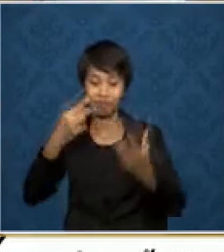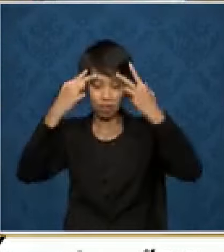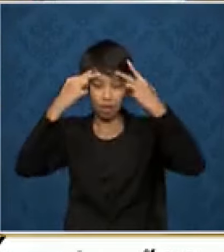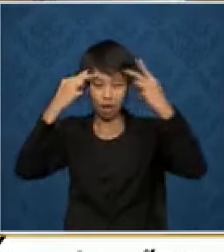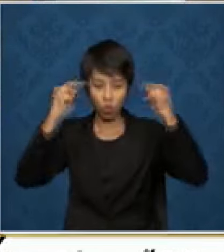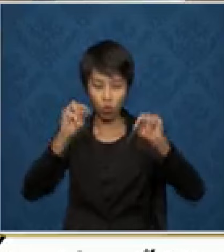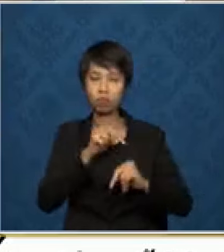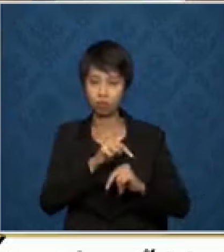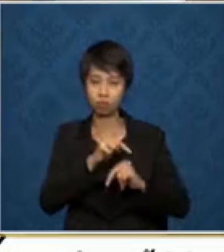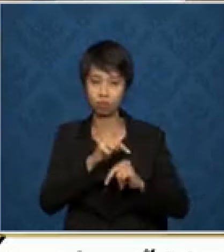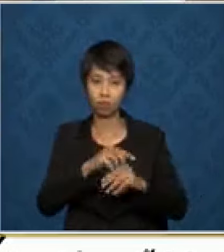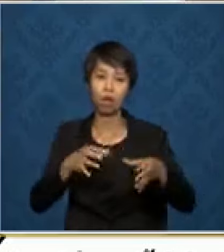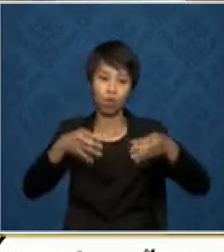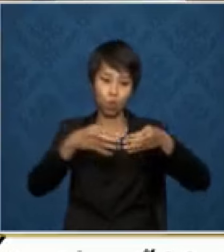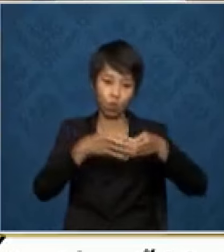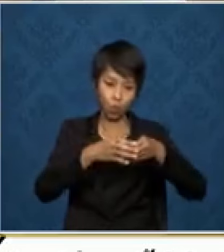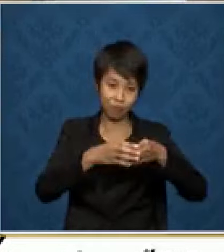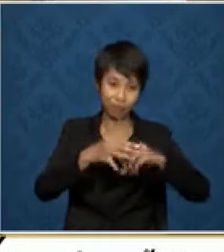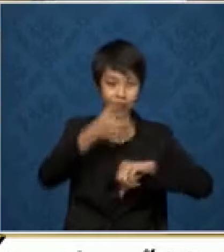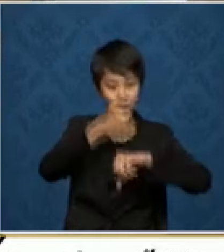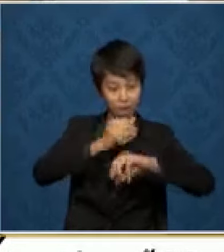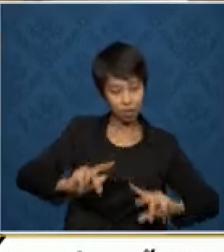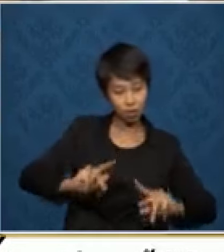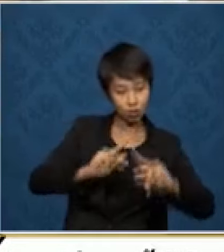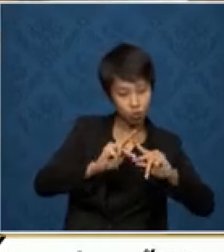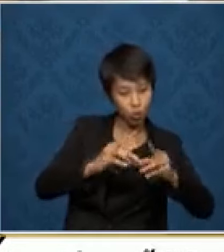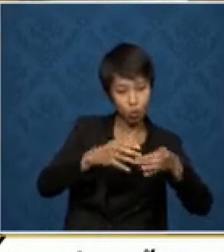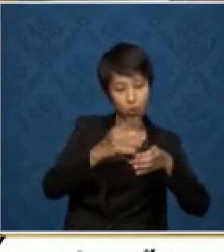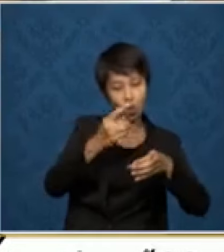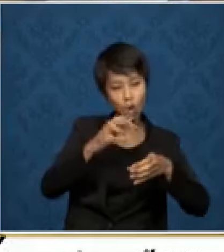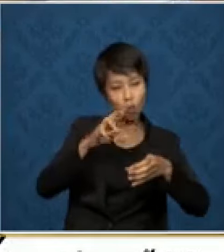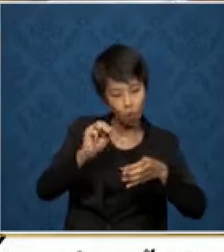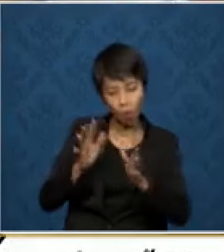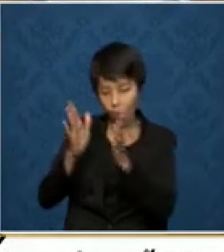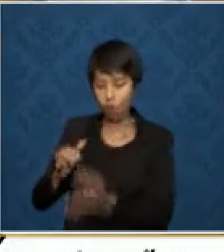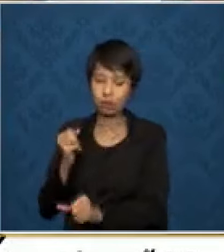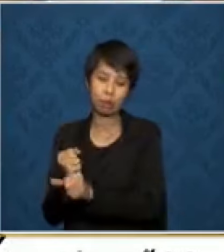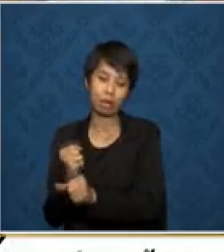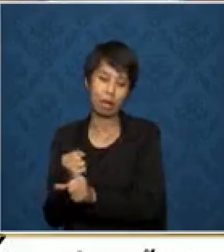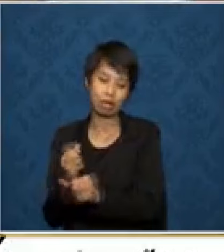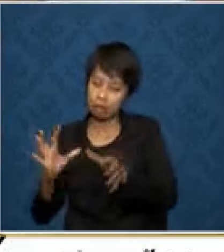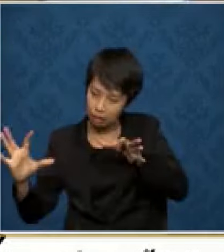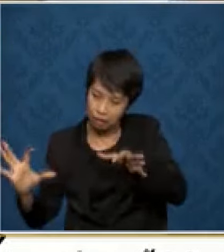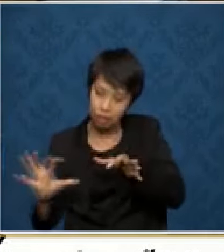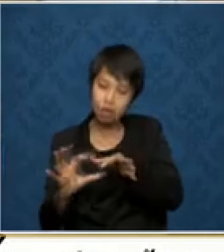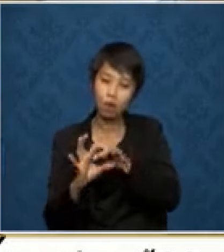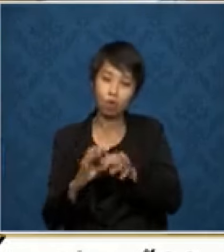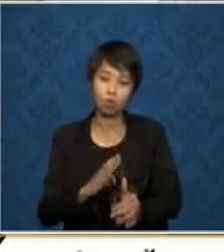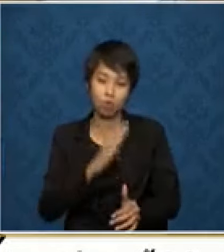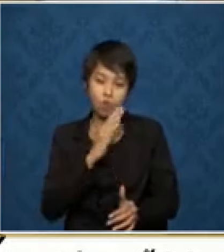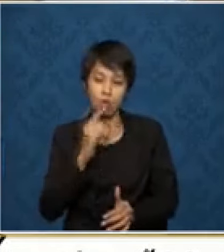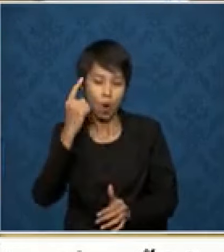รัฐมนตรีรัฐมนตรีที่เกี่ยวข้องและเจ้าหน้าที่ที่เกี่ยวข้องไม่รู้เห็น